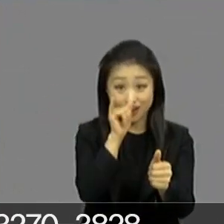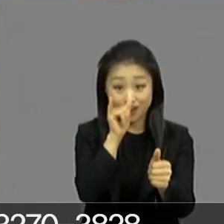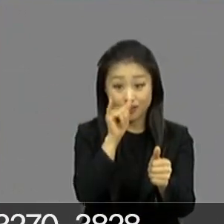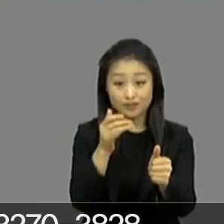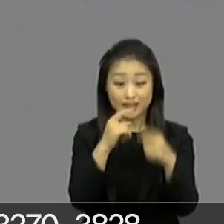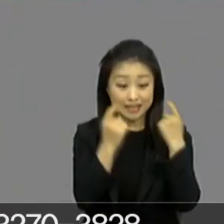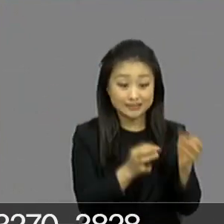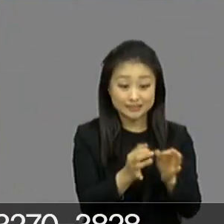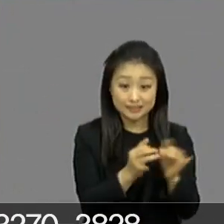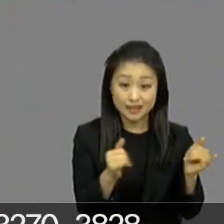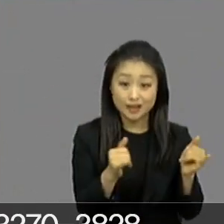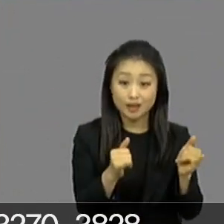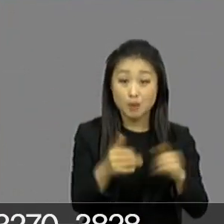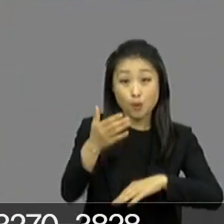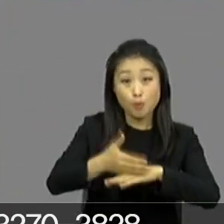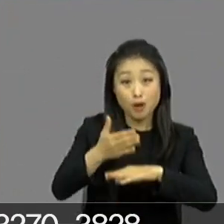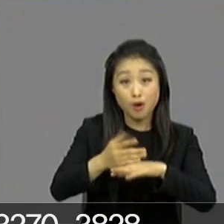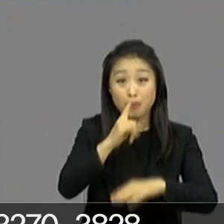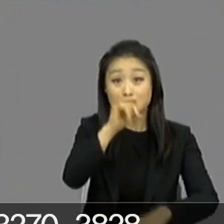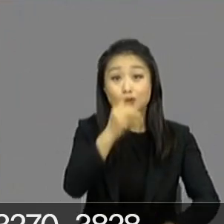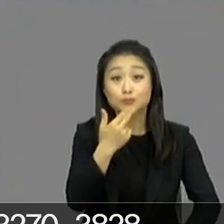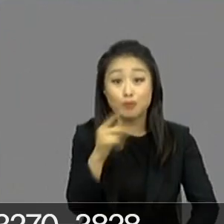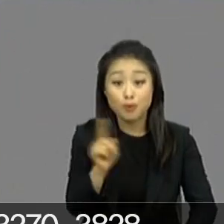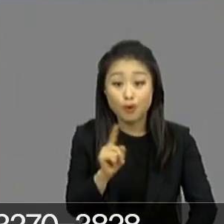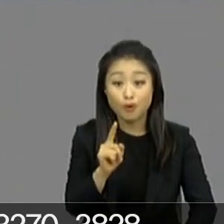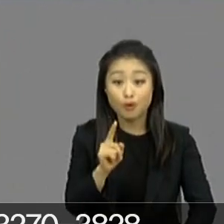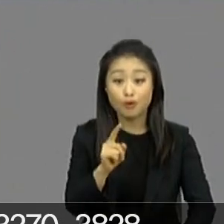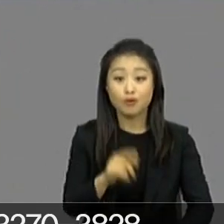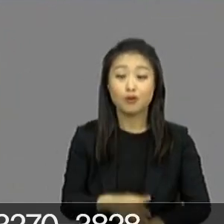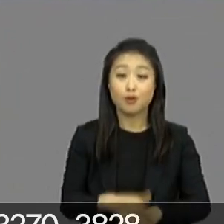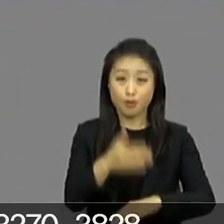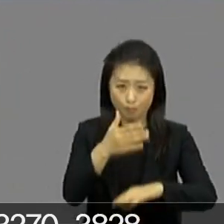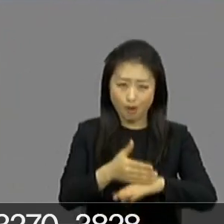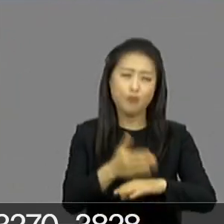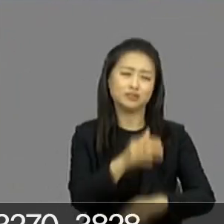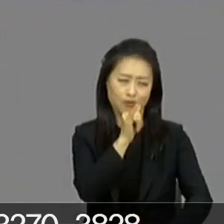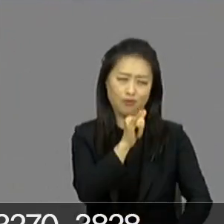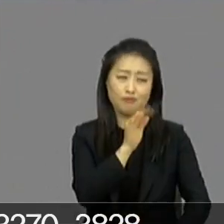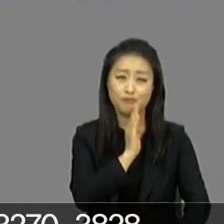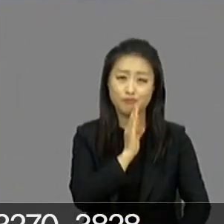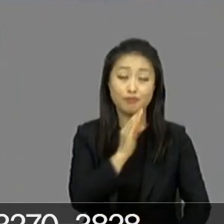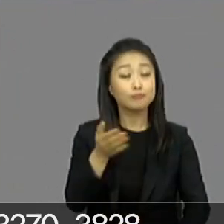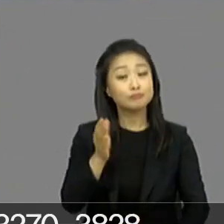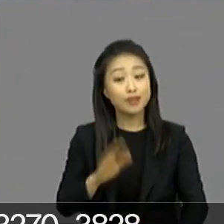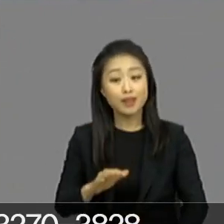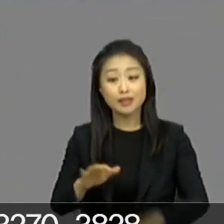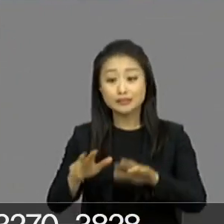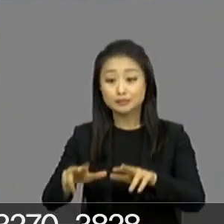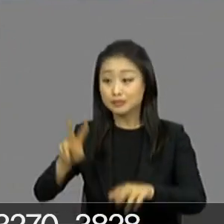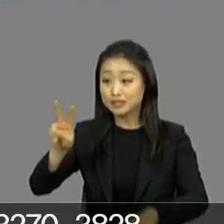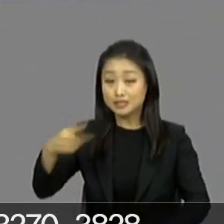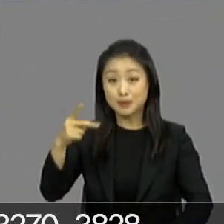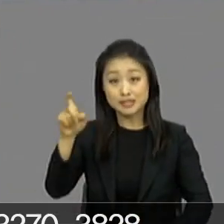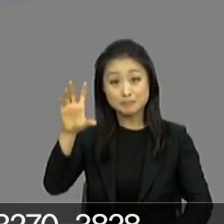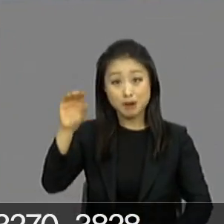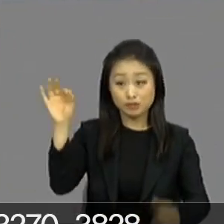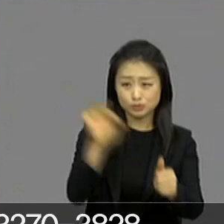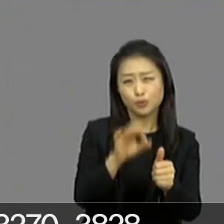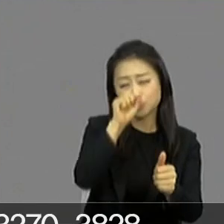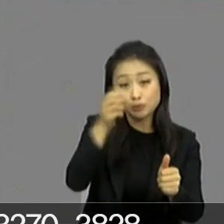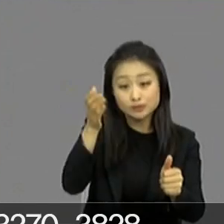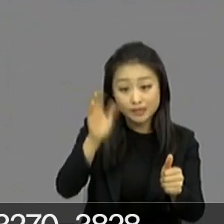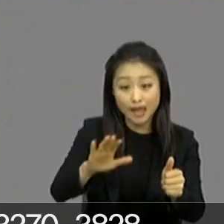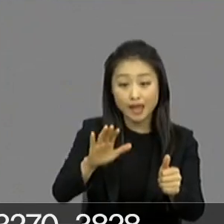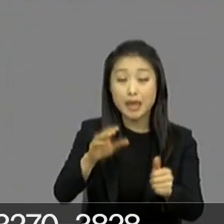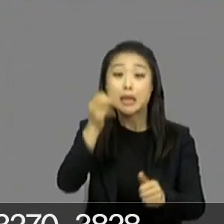소상공인이 얼마나 고마워 했습니까 그거 고마운 건 얘기 하시면서 지금 210만원 까지는 아니더라도 210만